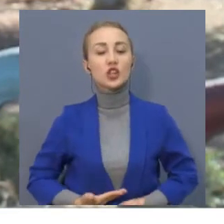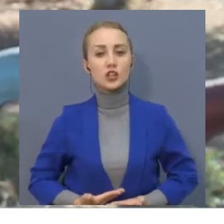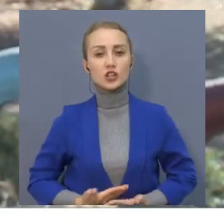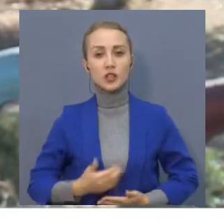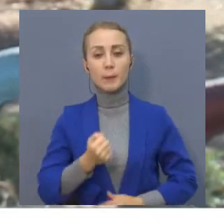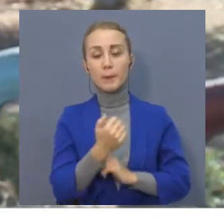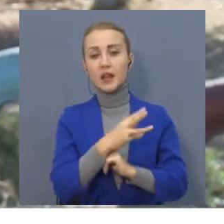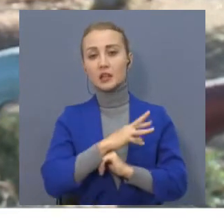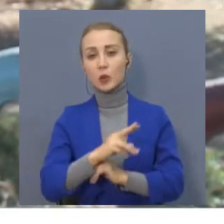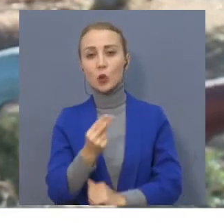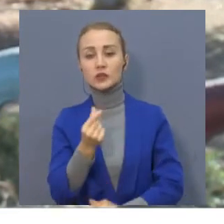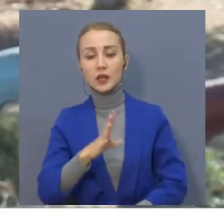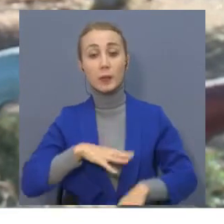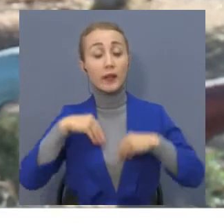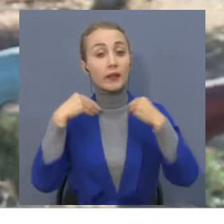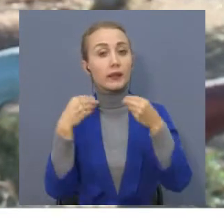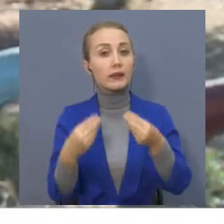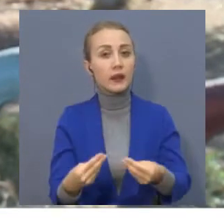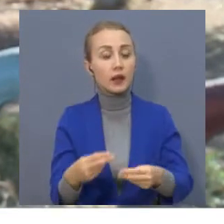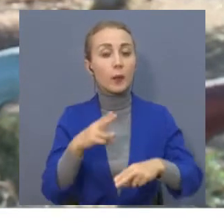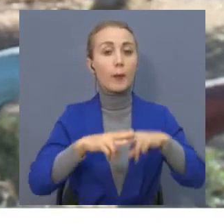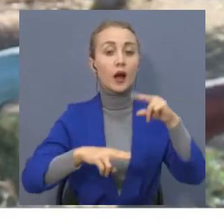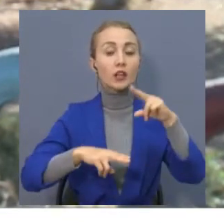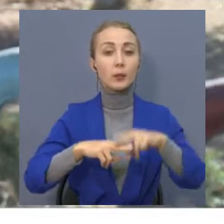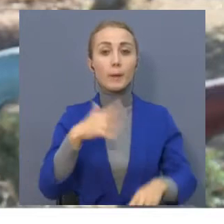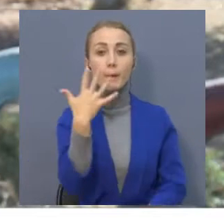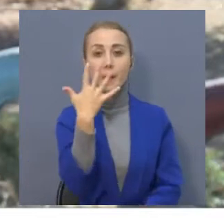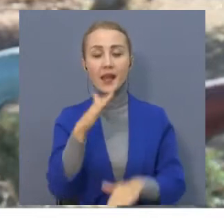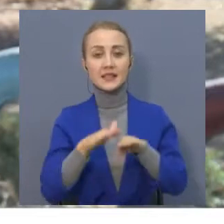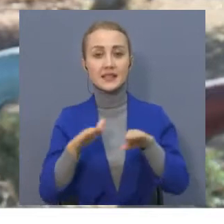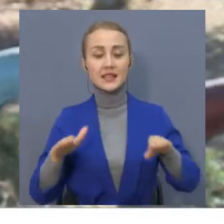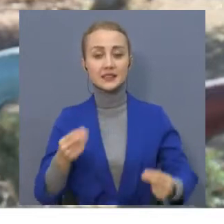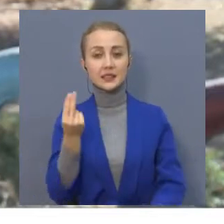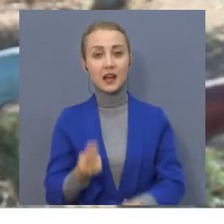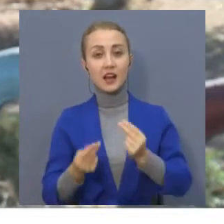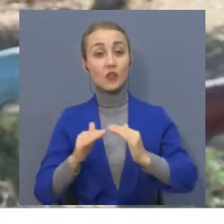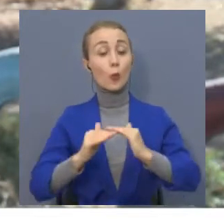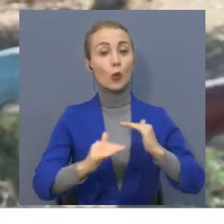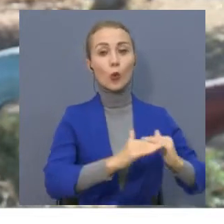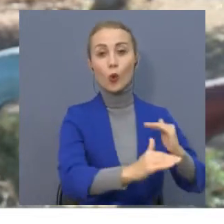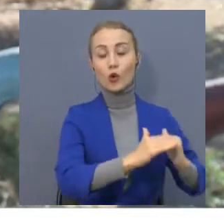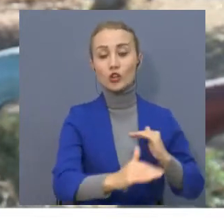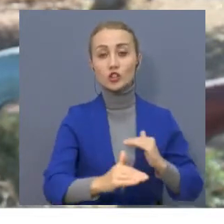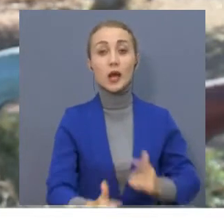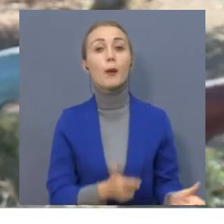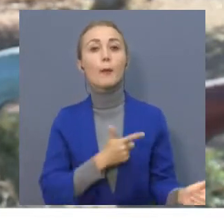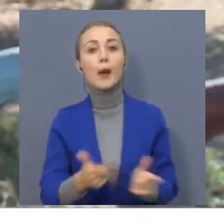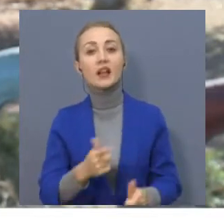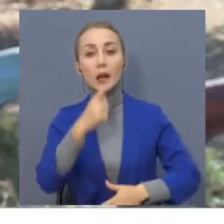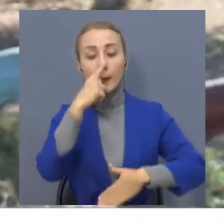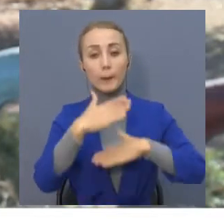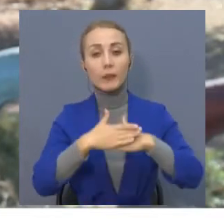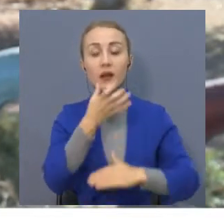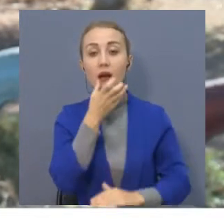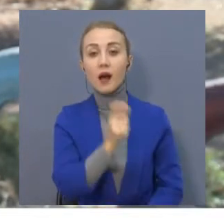15 миллион теңге бөлінді. Бұл қаржыға 5 балалар ойын алаңы салынды. Жылу маусымына әзірлік аясында 2 қазандыққа күрделі